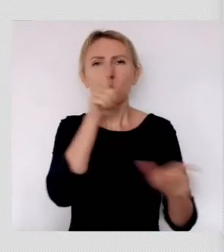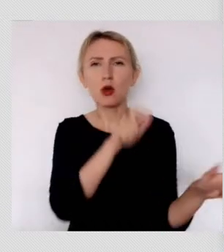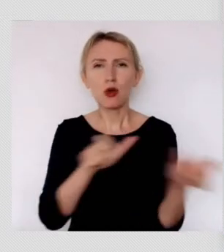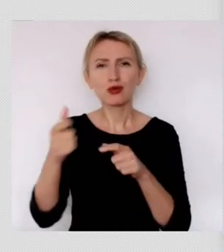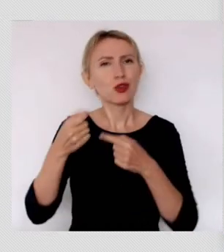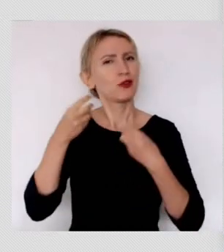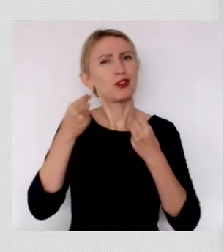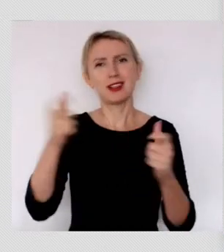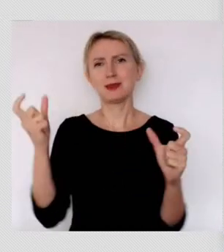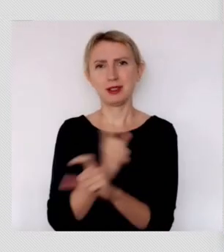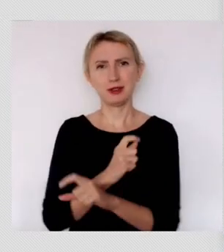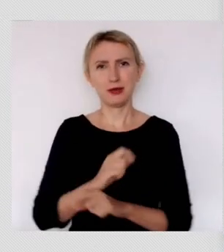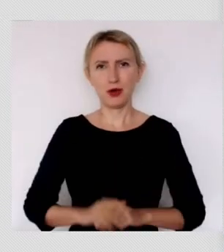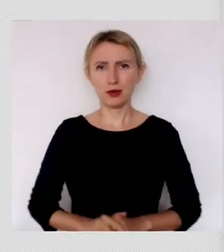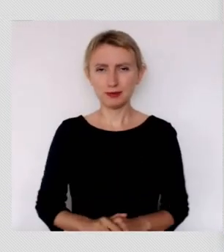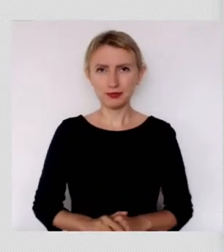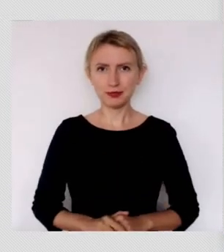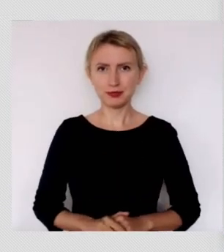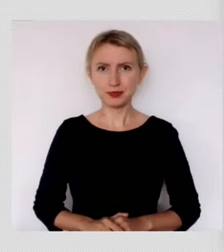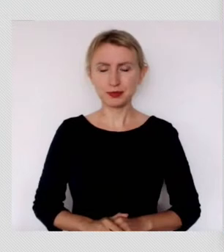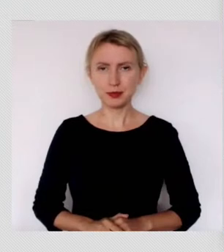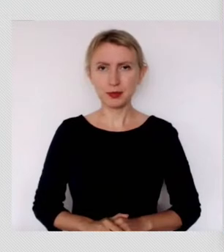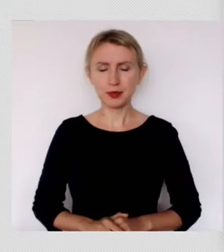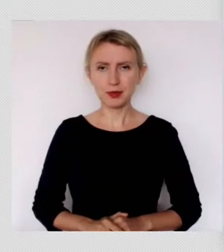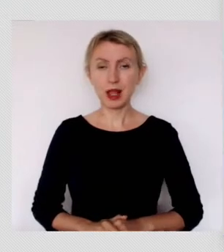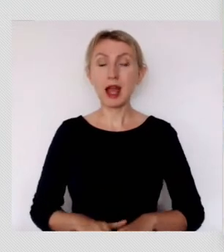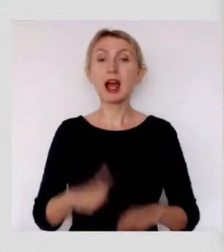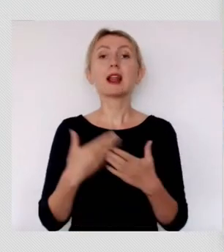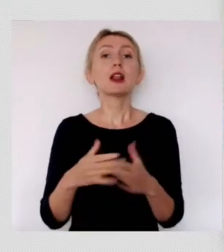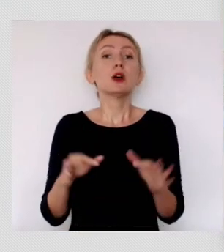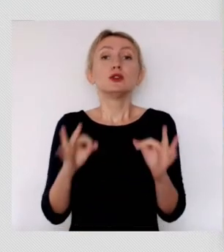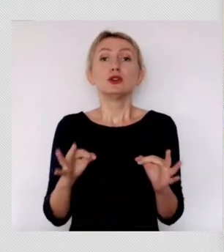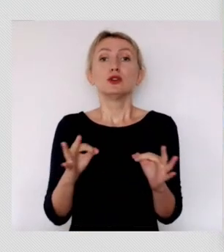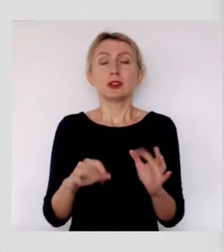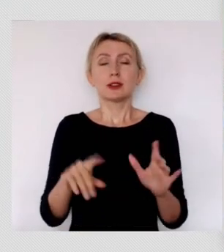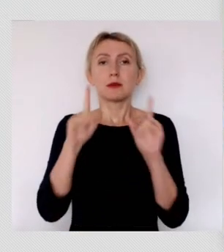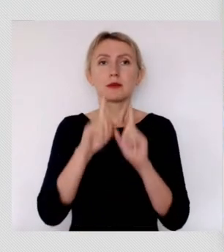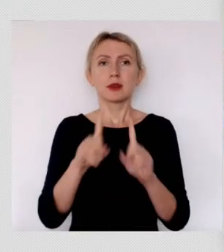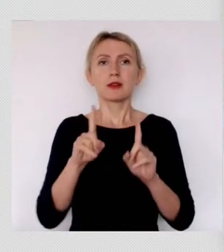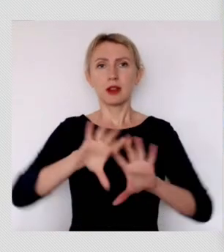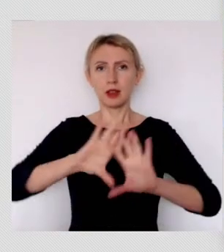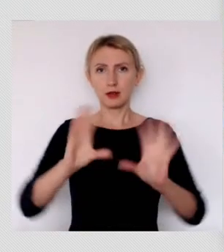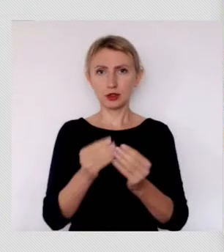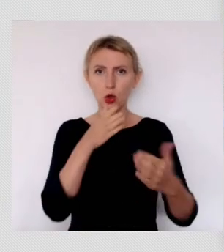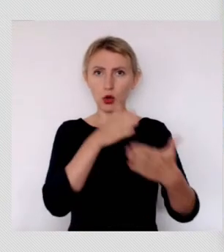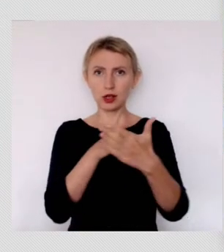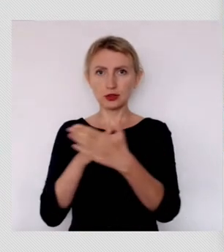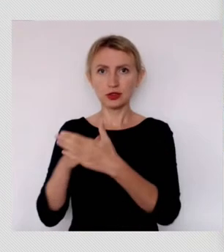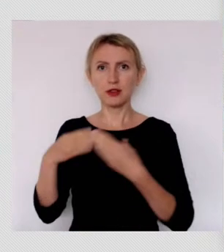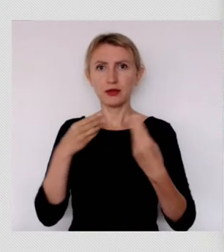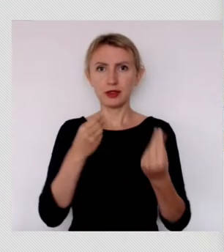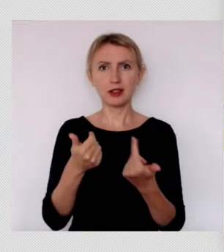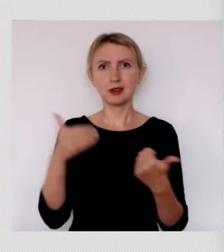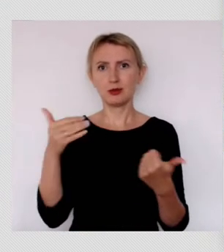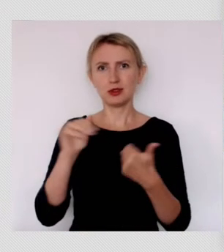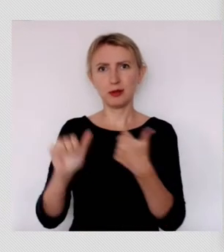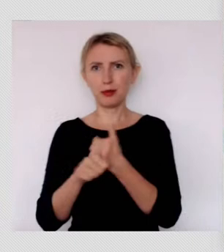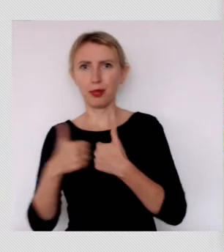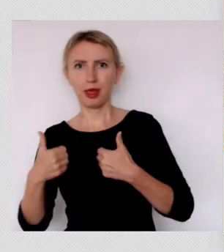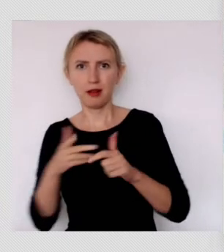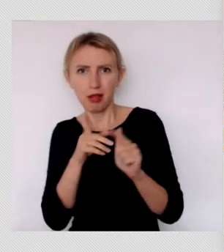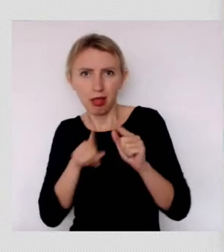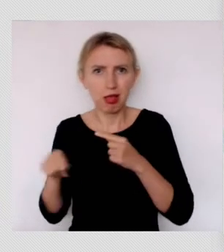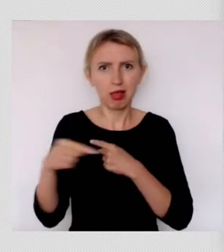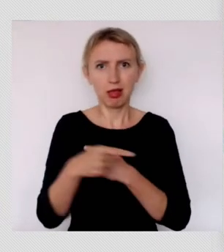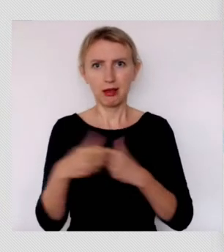finansów politycznych, dlatego że dzisiaj w zasadzie wszystkie ograniczenia finansowe można obejść. I tym samym limity wydatków,